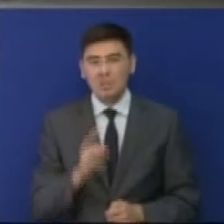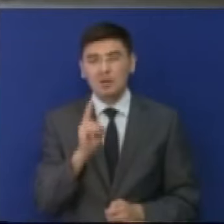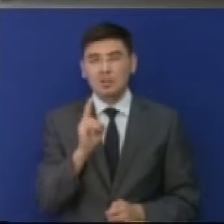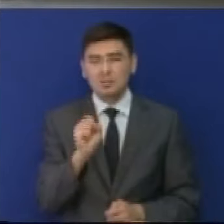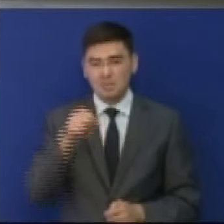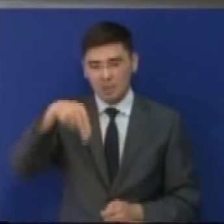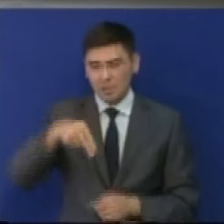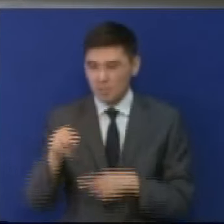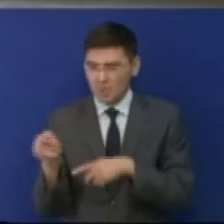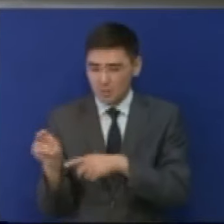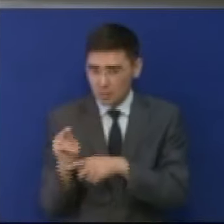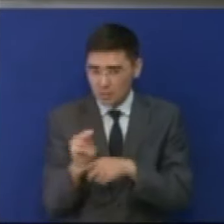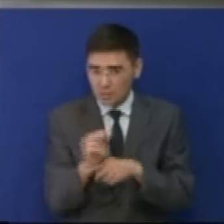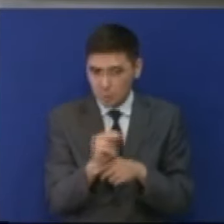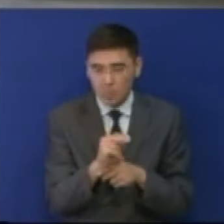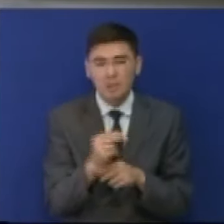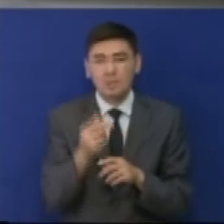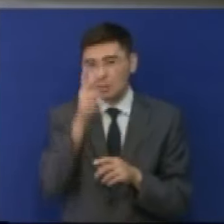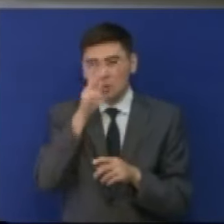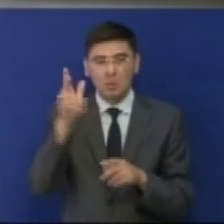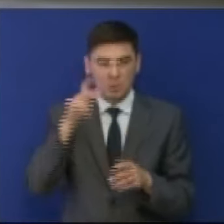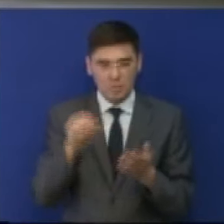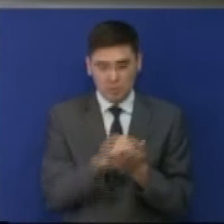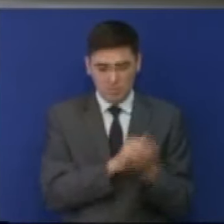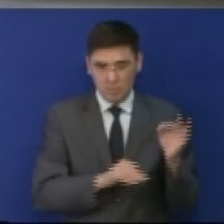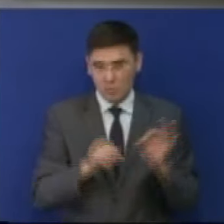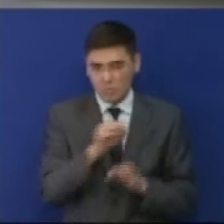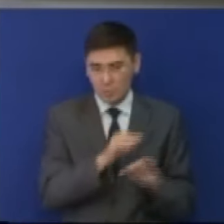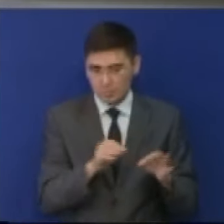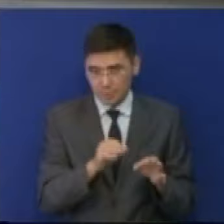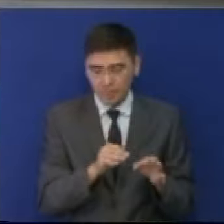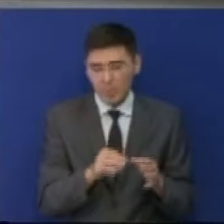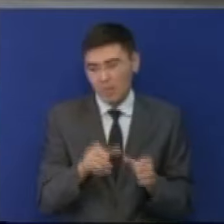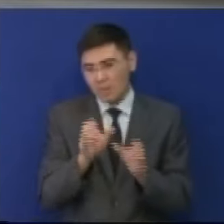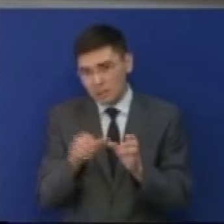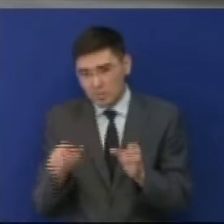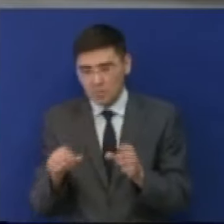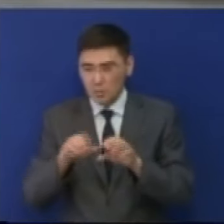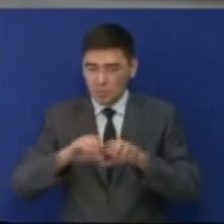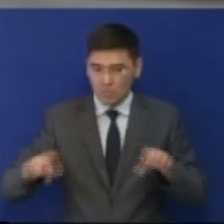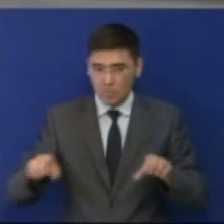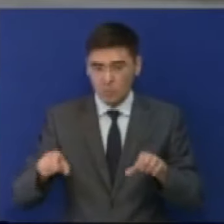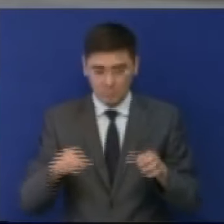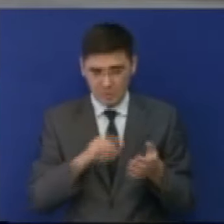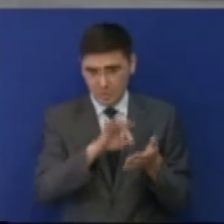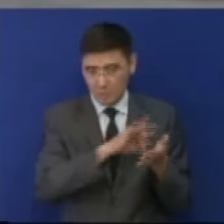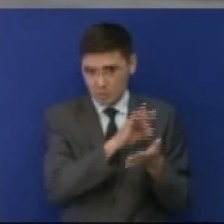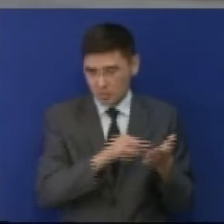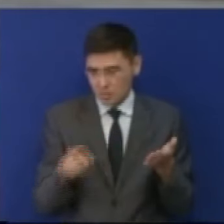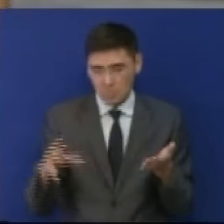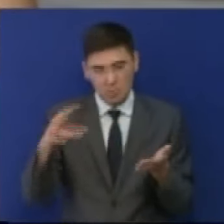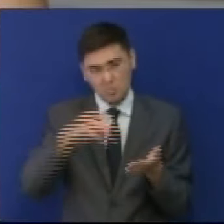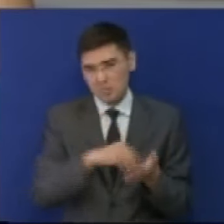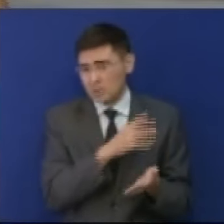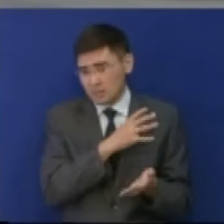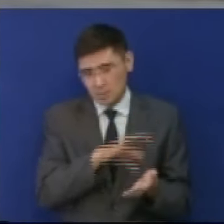Смета для проведения капитального ремонта разрабатывалась 3 года назад. Тогда работы по замене радиаторов и труб отопления не были включены в смету. Сегодня,